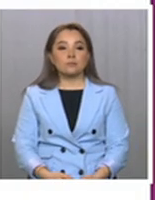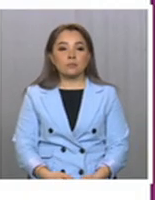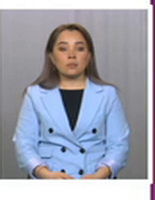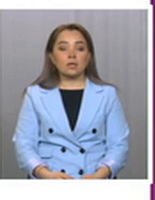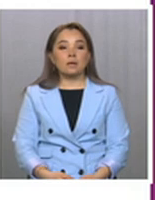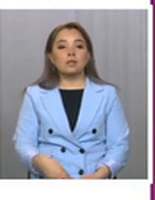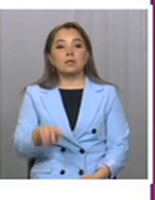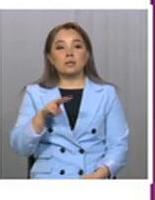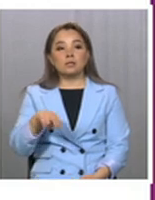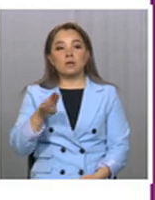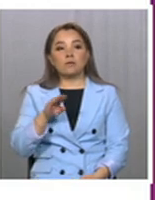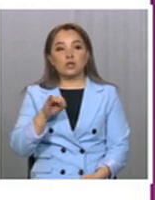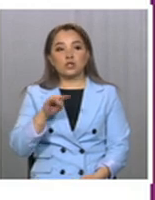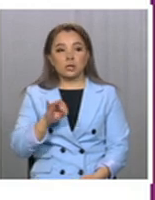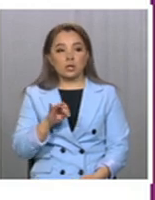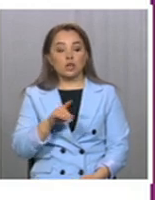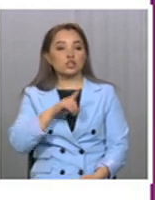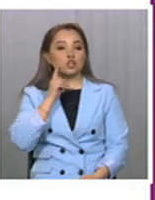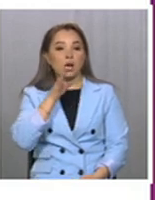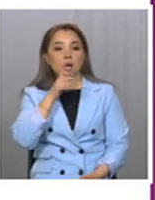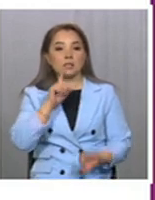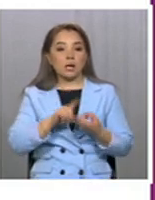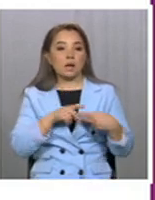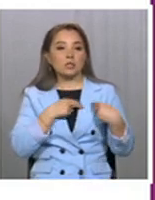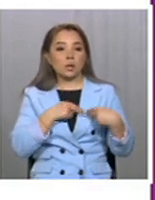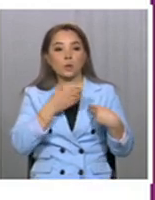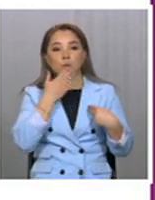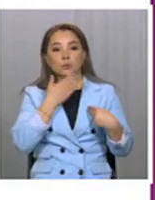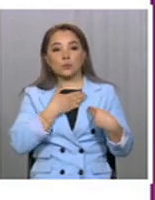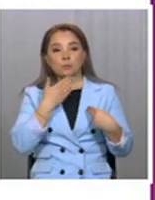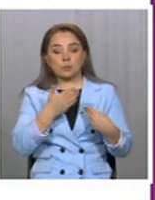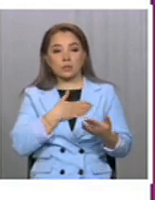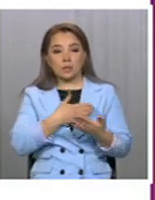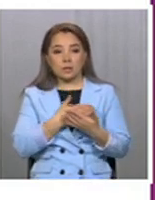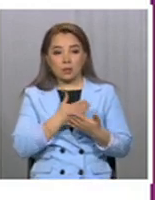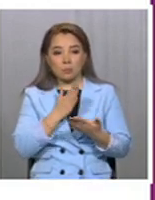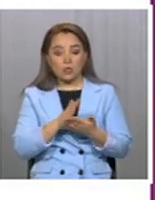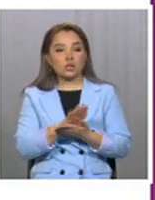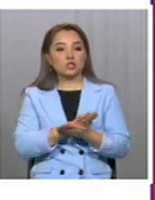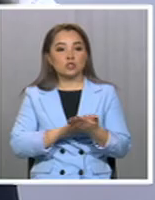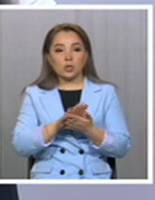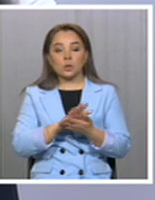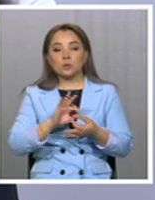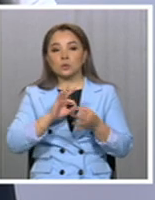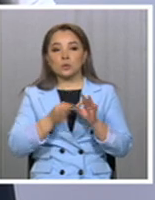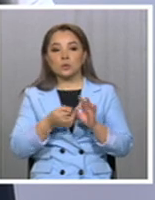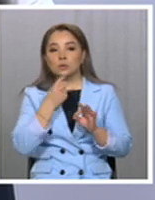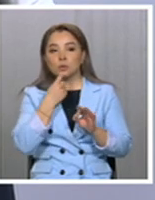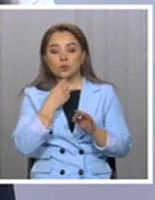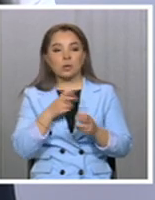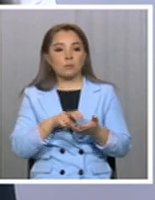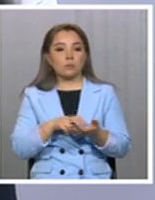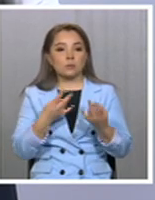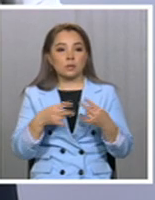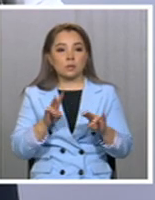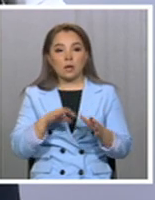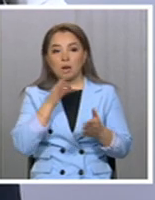Леонардо да Винчи жастайынан еңбек құмар болып өсті, және ол ешқандай қиындықтан қорықпайтын адам